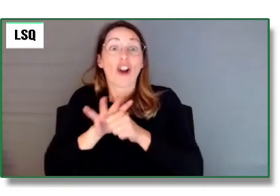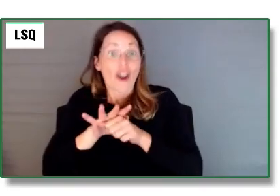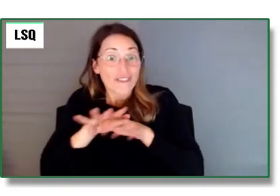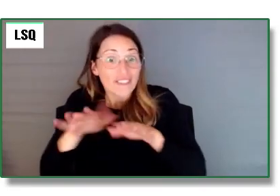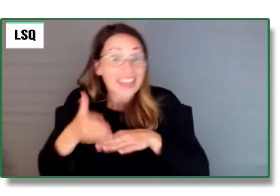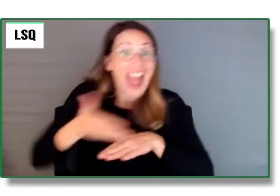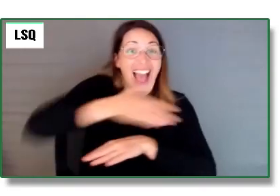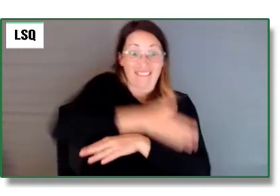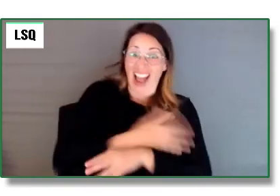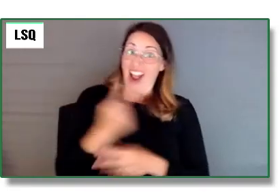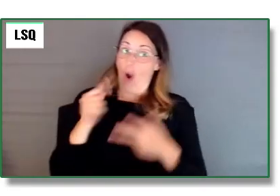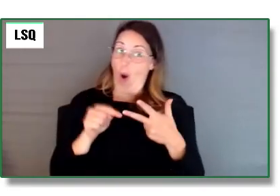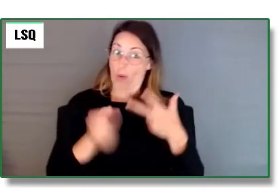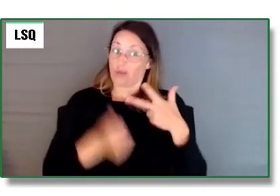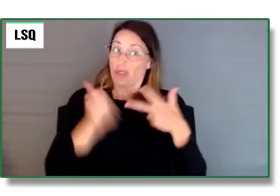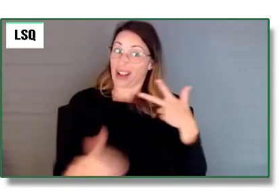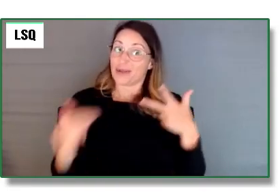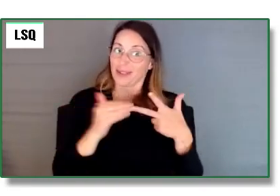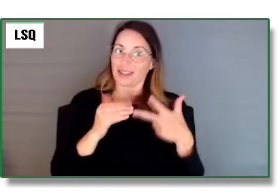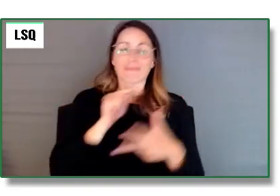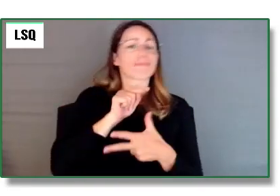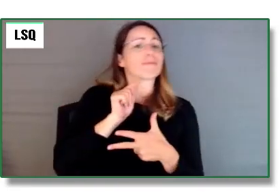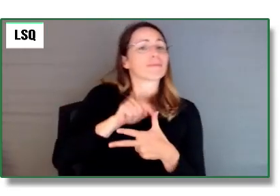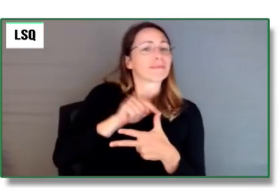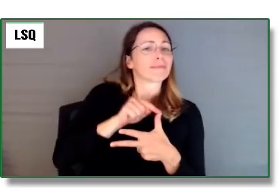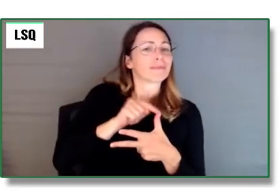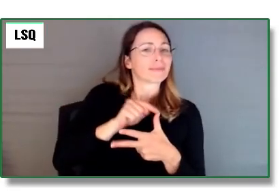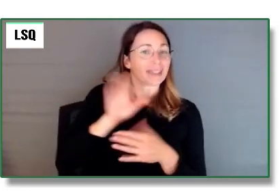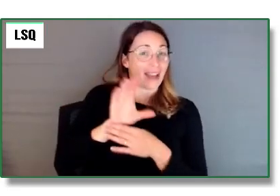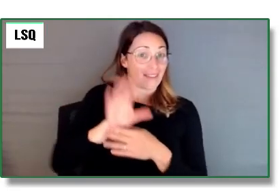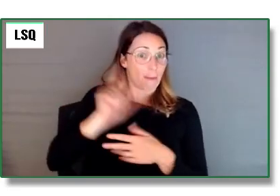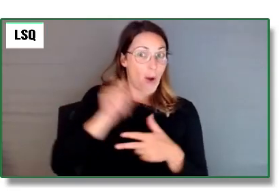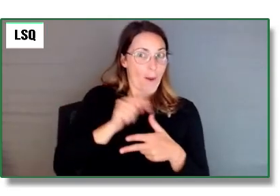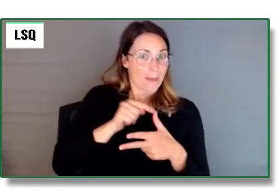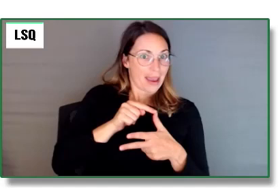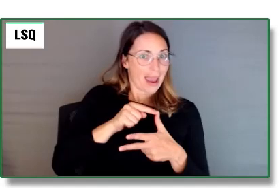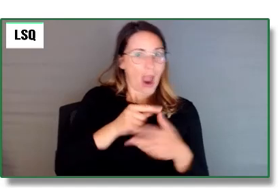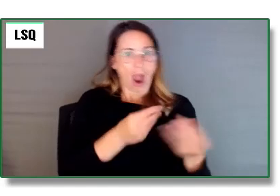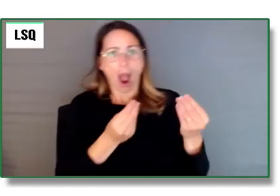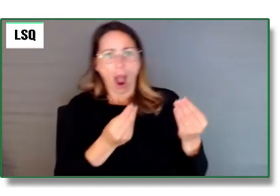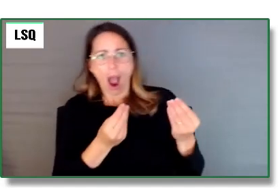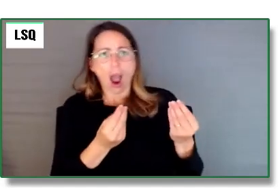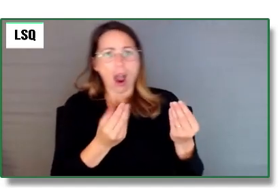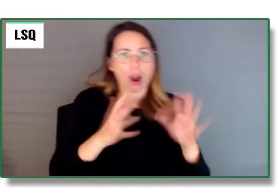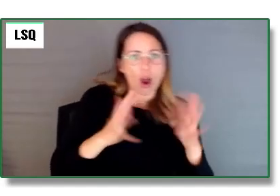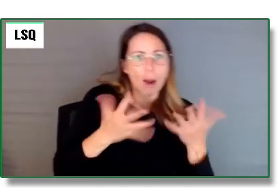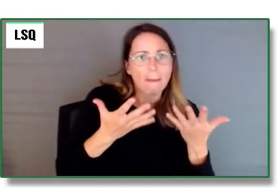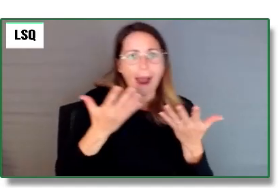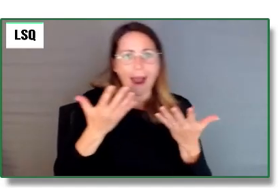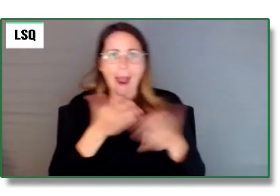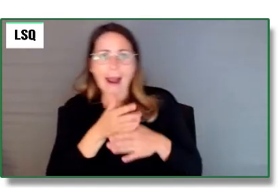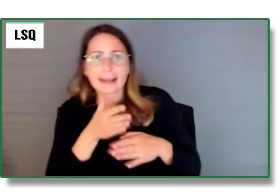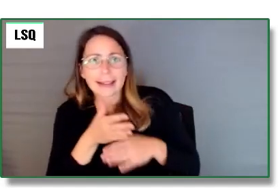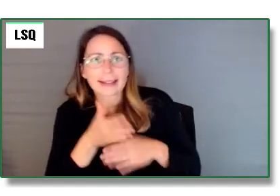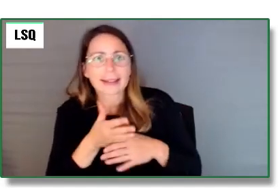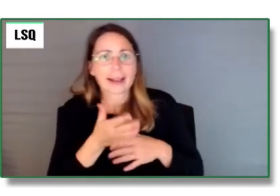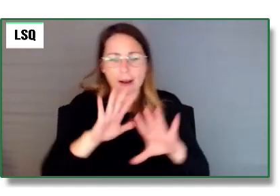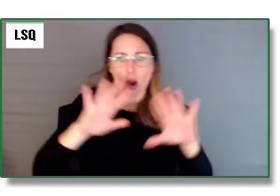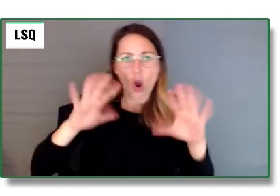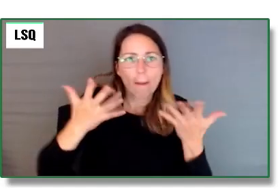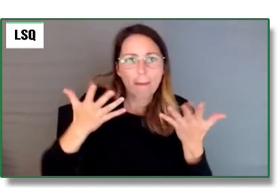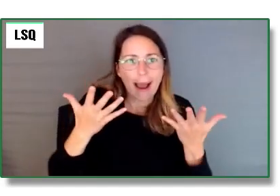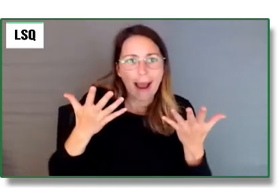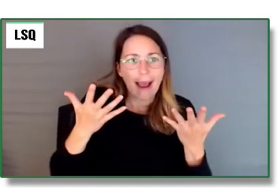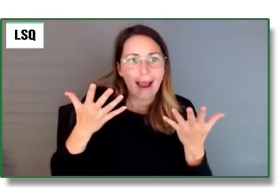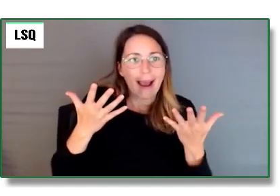1 montre comment on nous apprend à penser à l'accessibilité, comment la plupart d'entre nous le font. Il y a un processus en